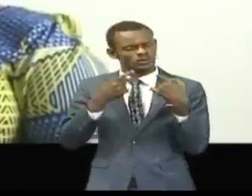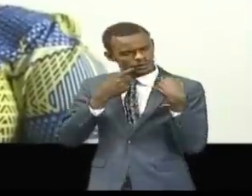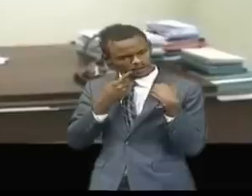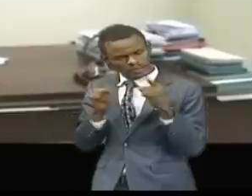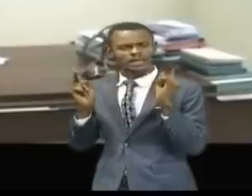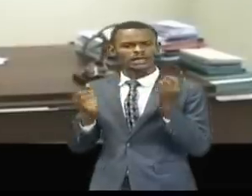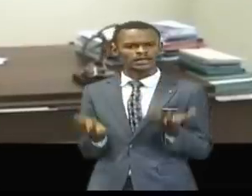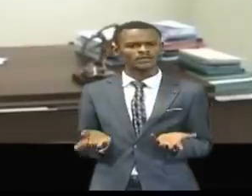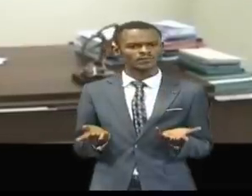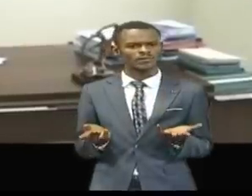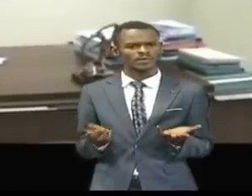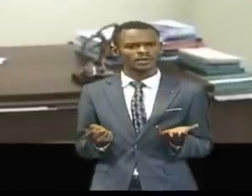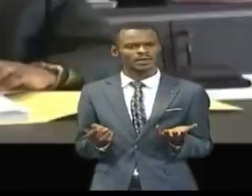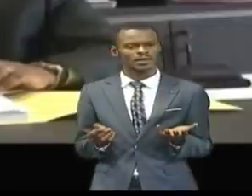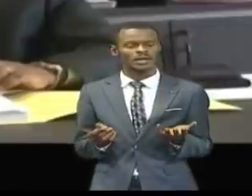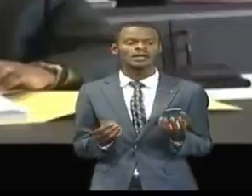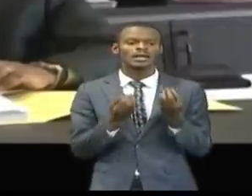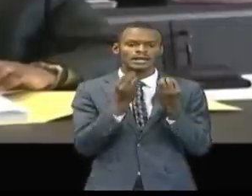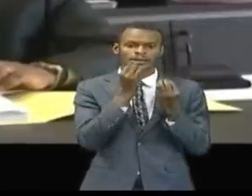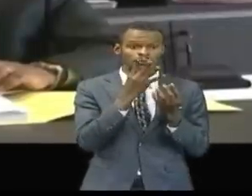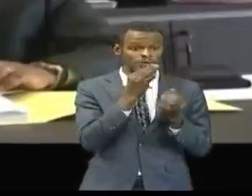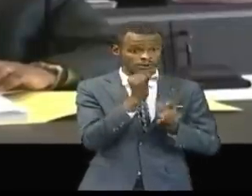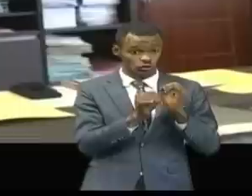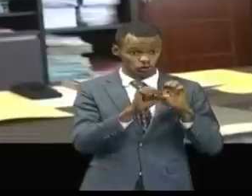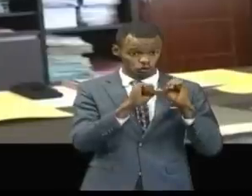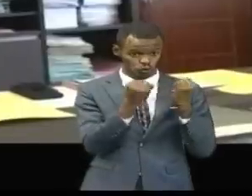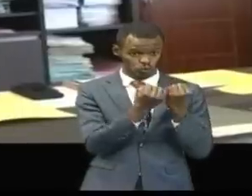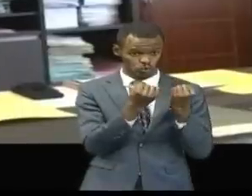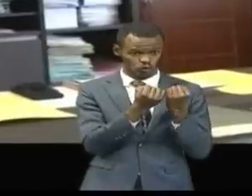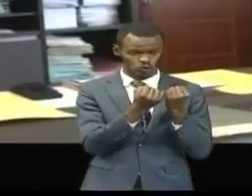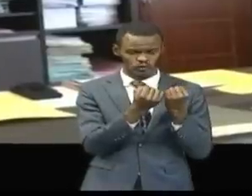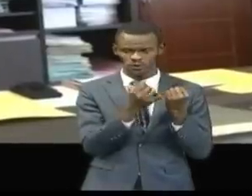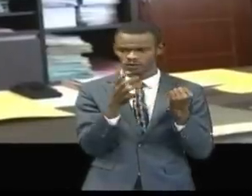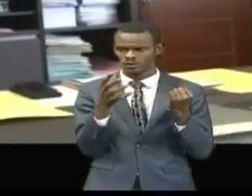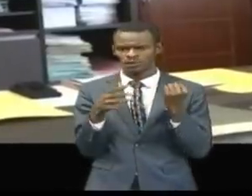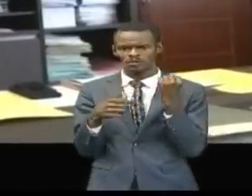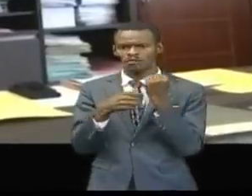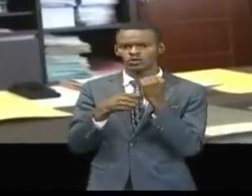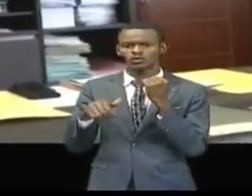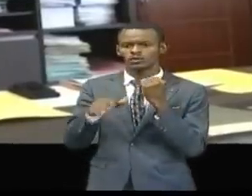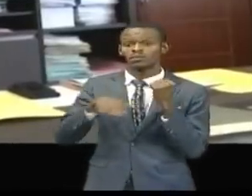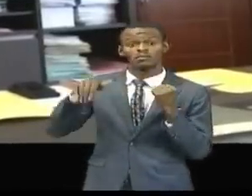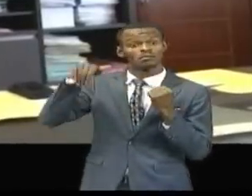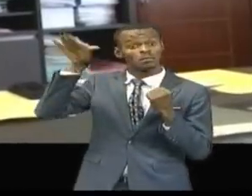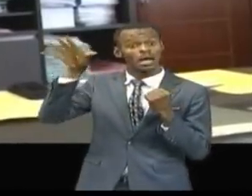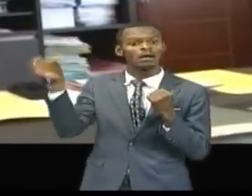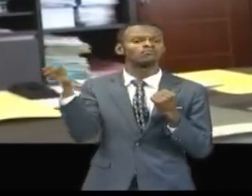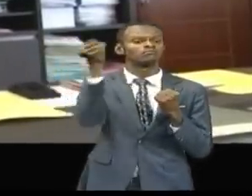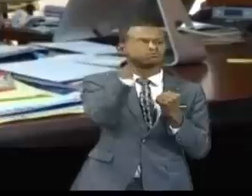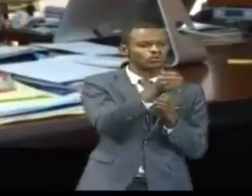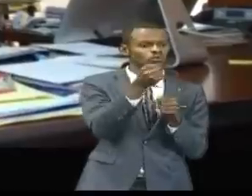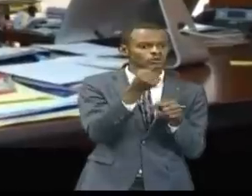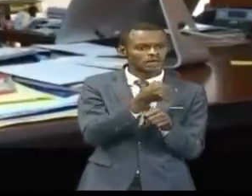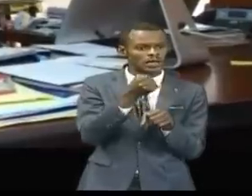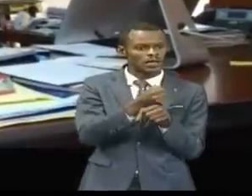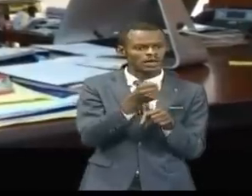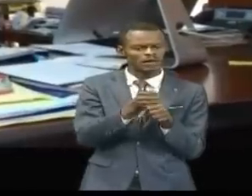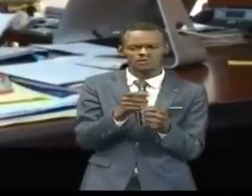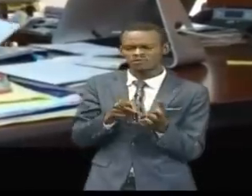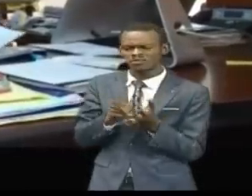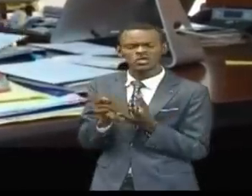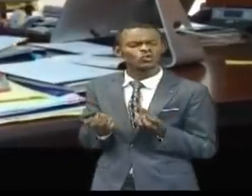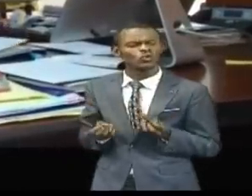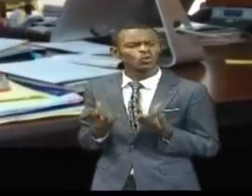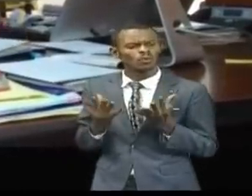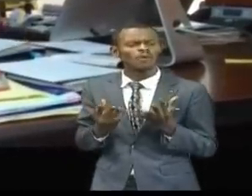employant un personnel expatrié et enfin les échéances de souscription. Quant aux